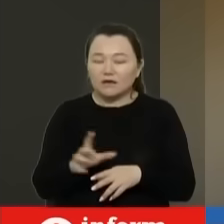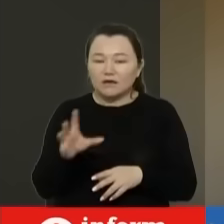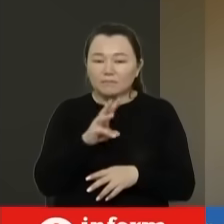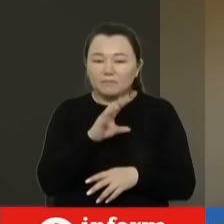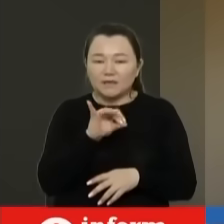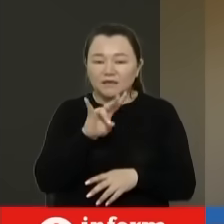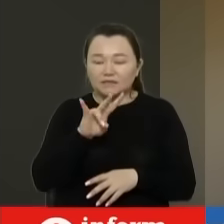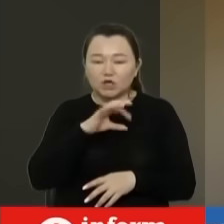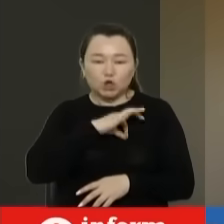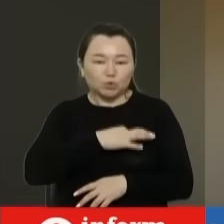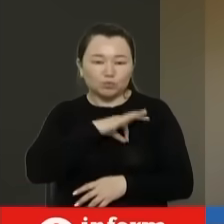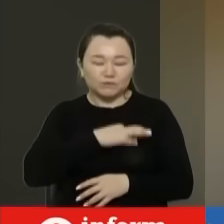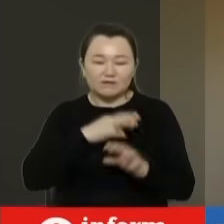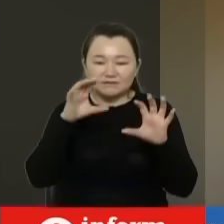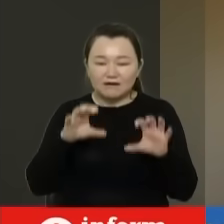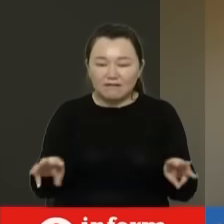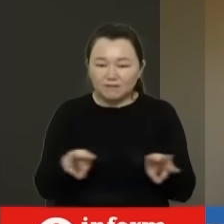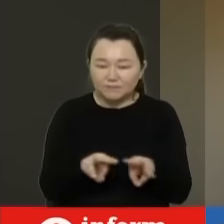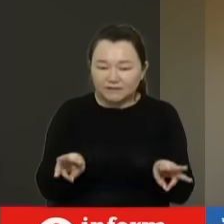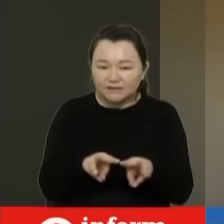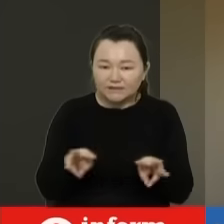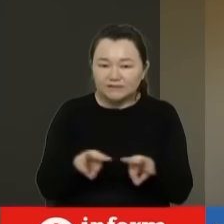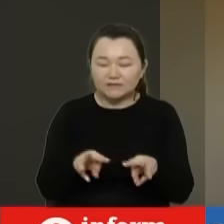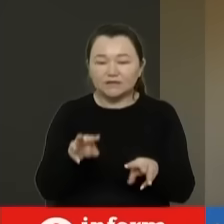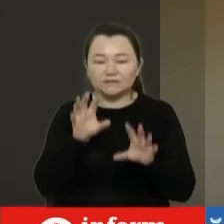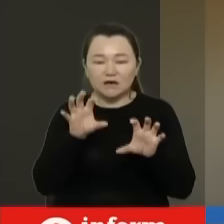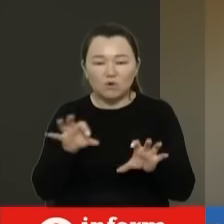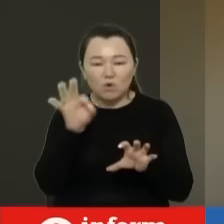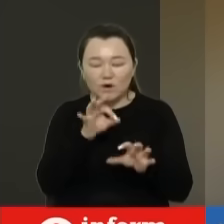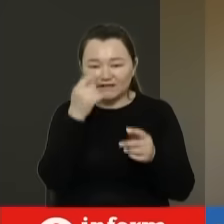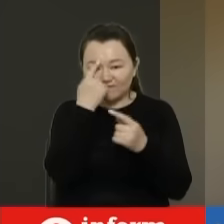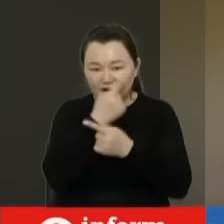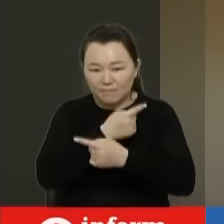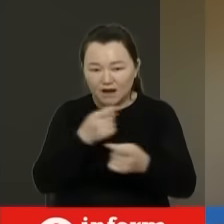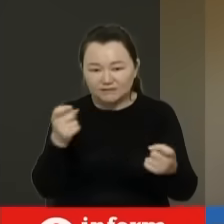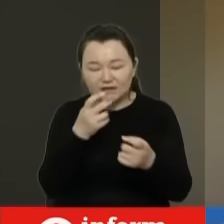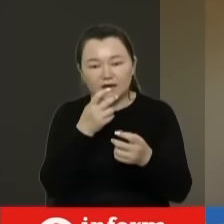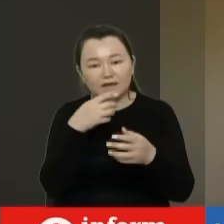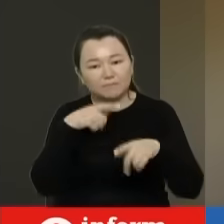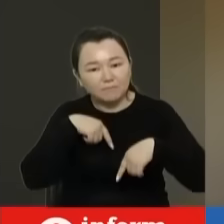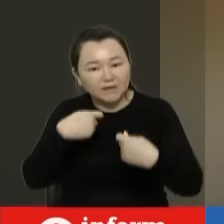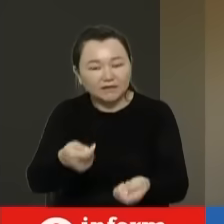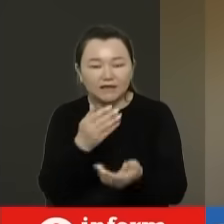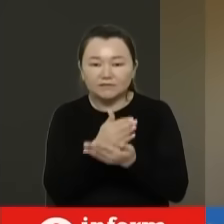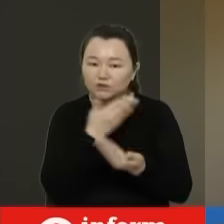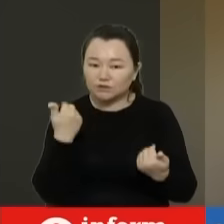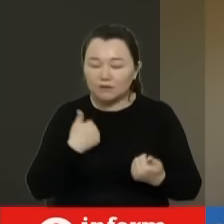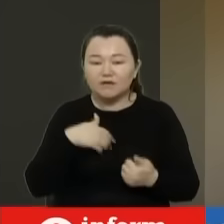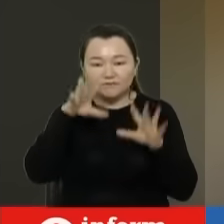мини-юст заң министрлігі бізге осы заңдар туралы бізге ақпарат тарата алады ма? Оны бәріміз білеміз